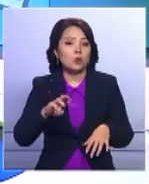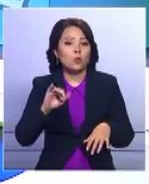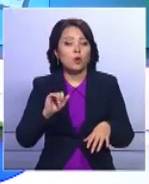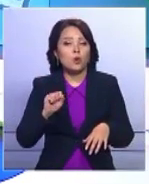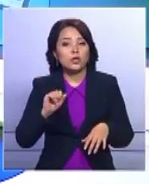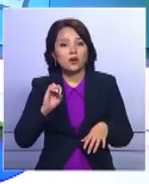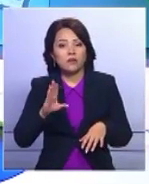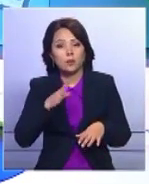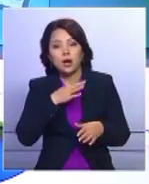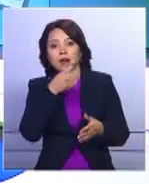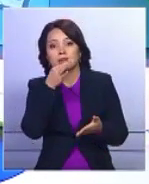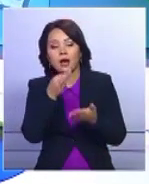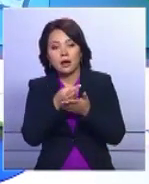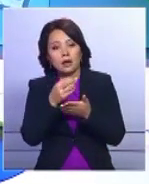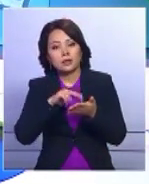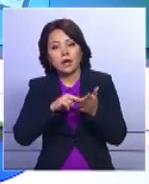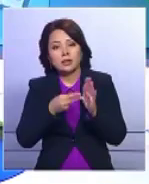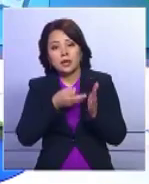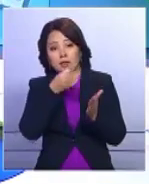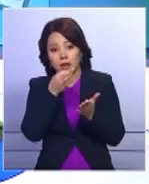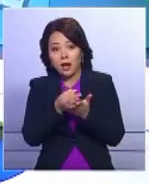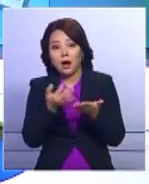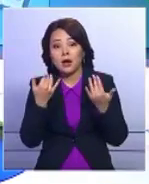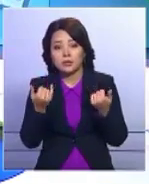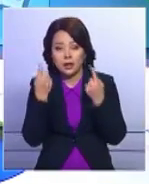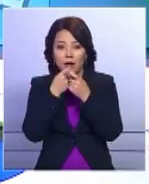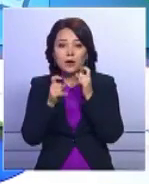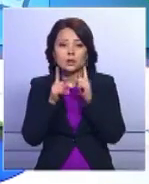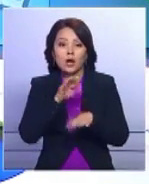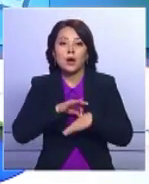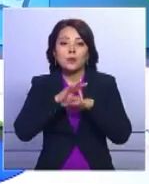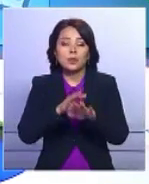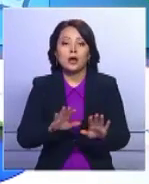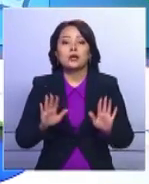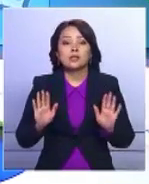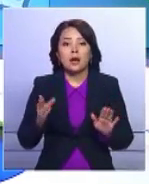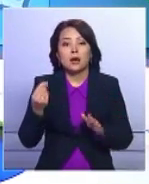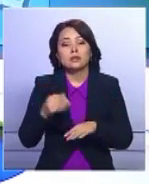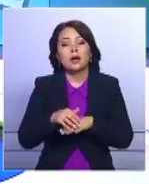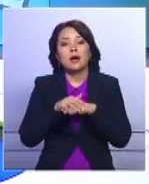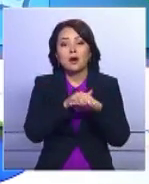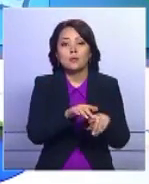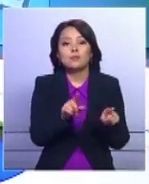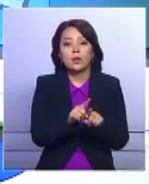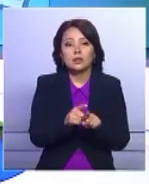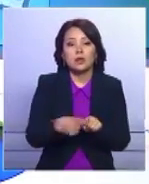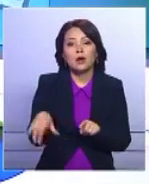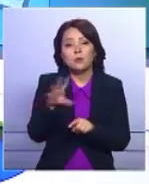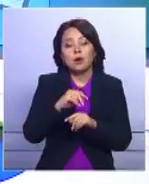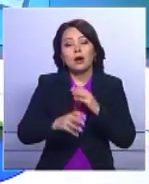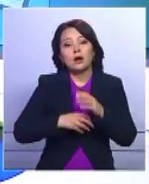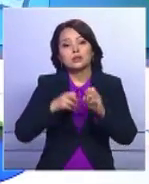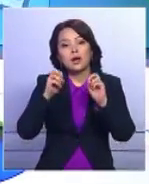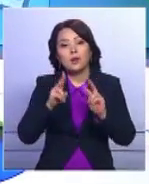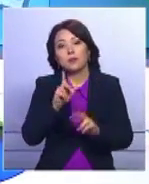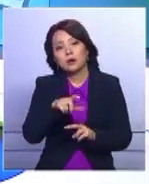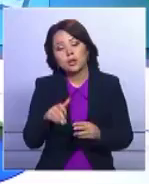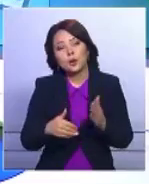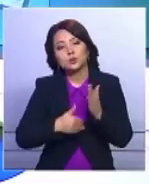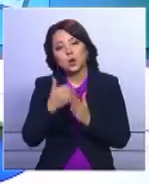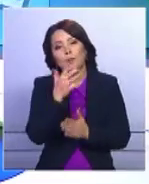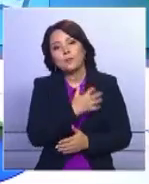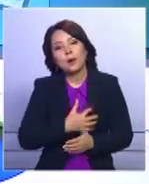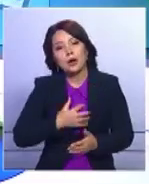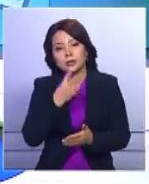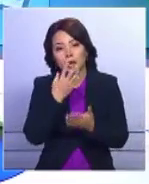Мағжан Әуезовтің пікірі осыған саяды. Оның айтуынша, бүгінгі мерекенің тек қаржыгерлер үшін ғана емес, бүкіл халық үшін маңызы жоғары.